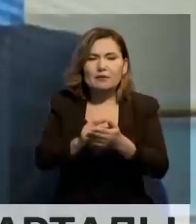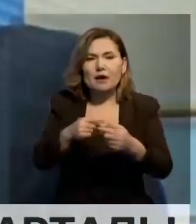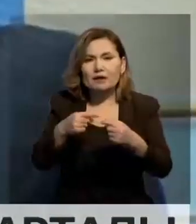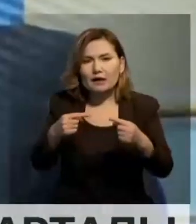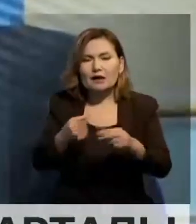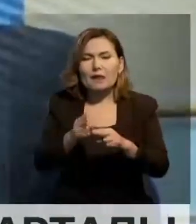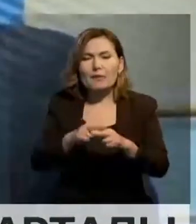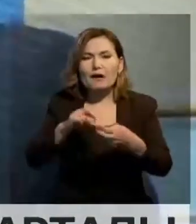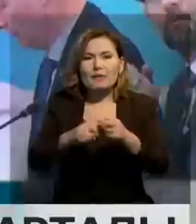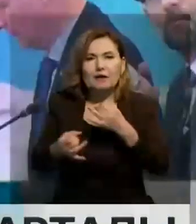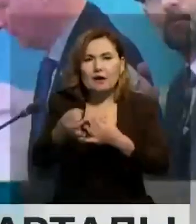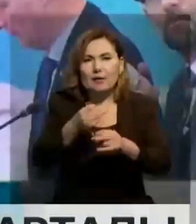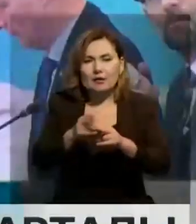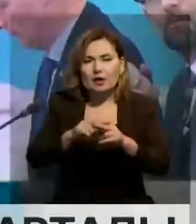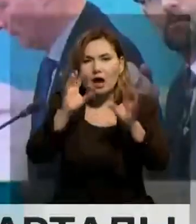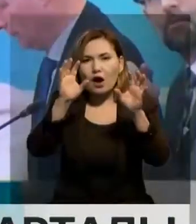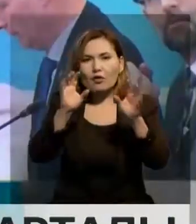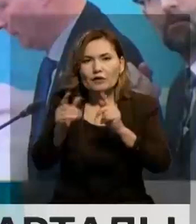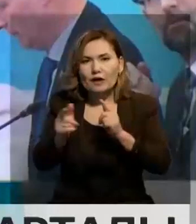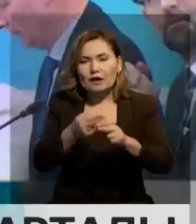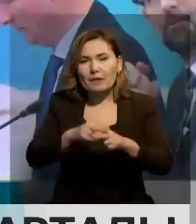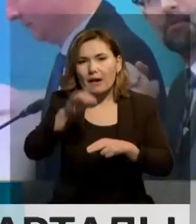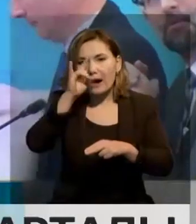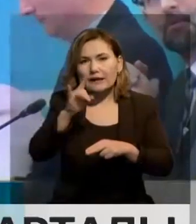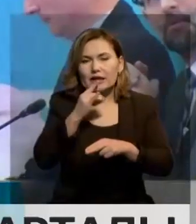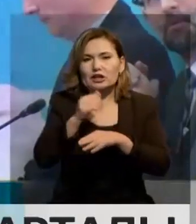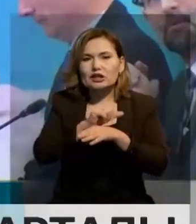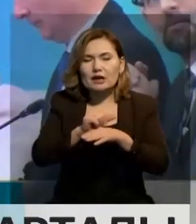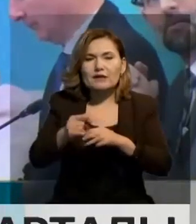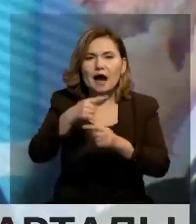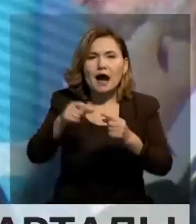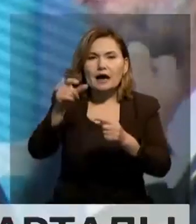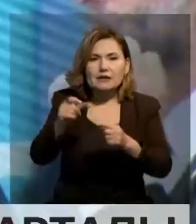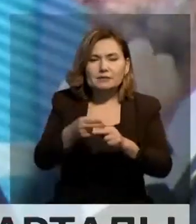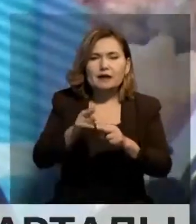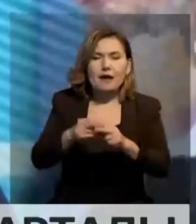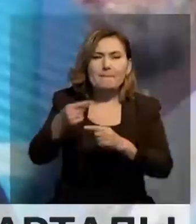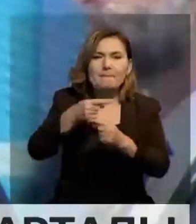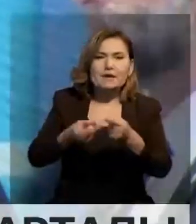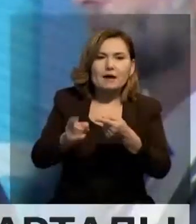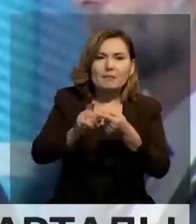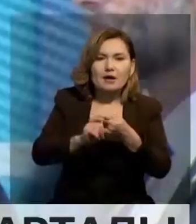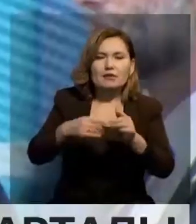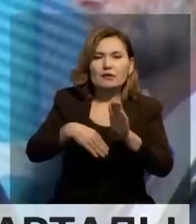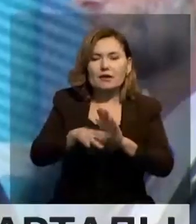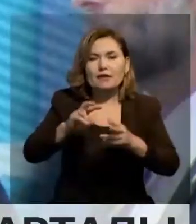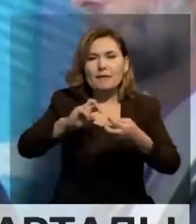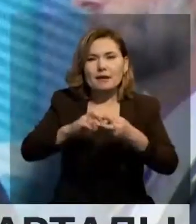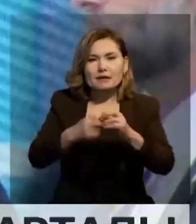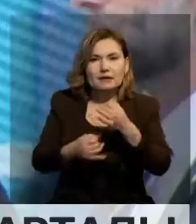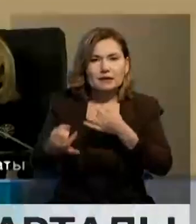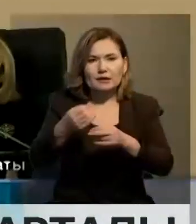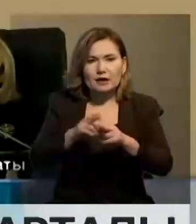арттыру, жаңа салық кодексін даярлау, сондай-ақ отандық және шетелдік кәсіпкерлер арасындағы бизнес байланысын нығайту мәселелері